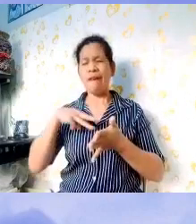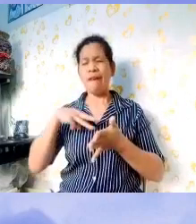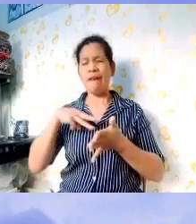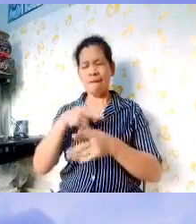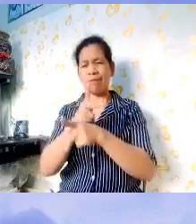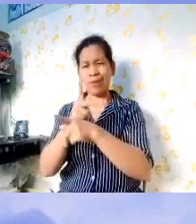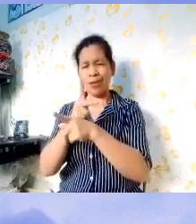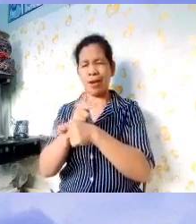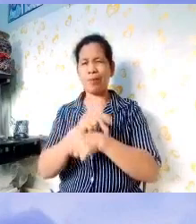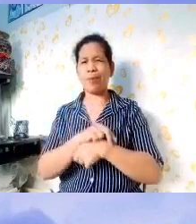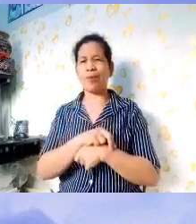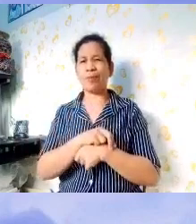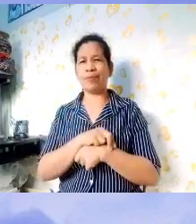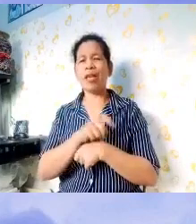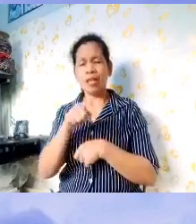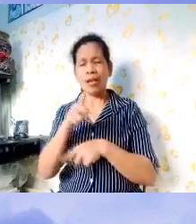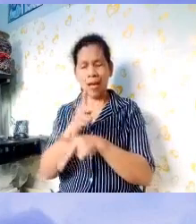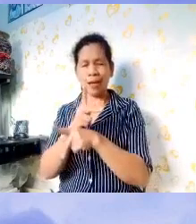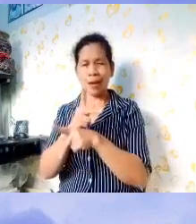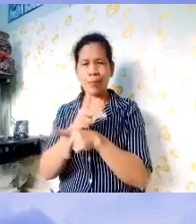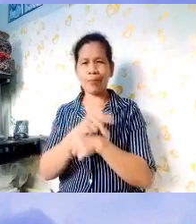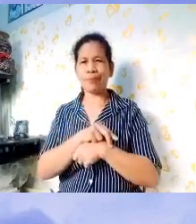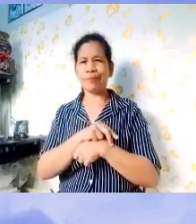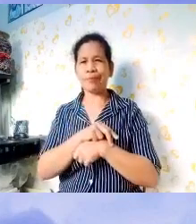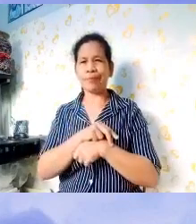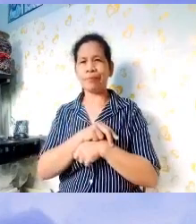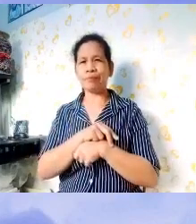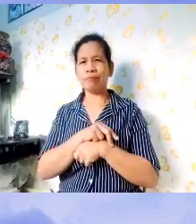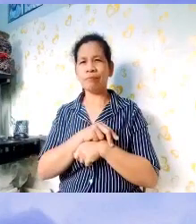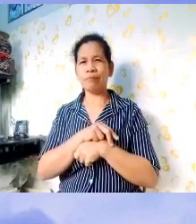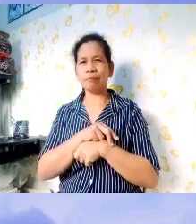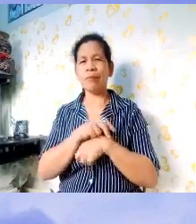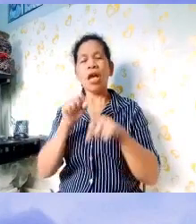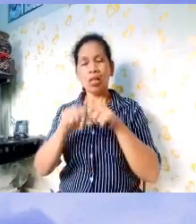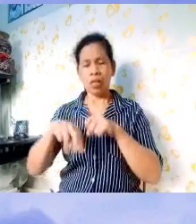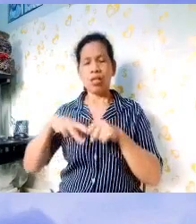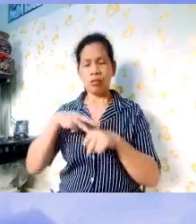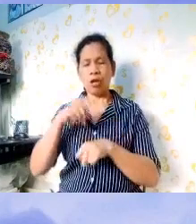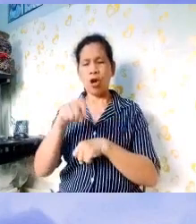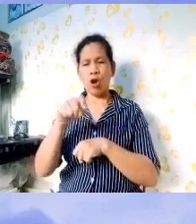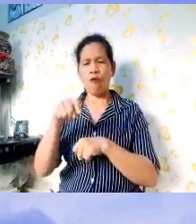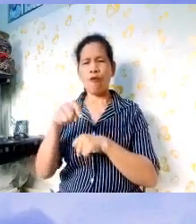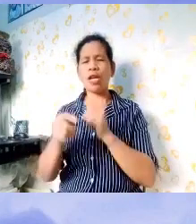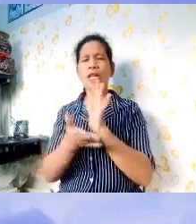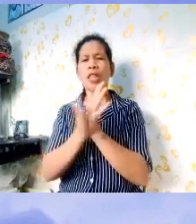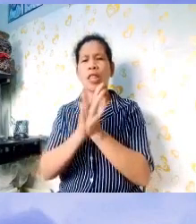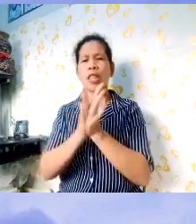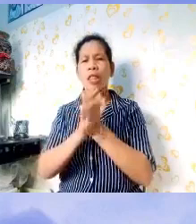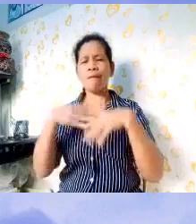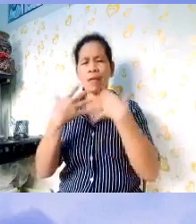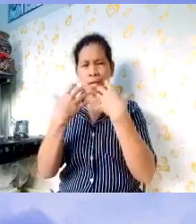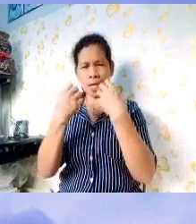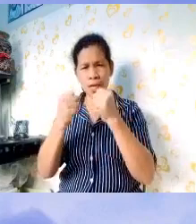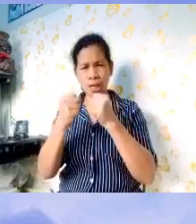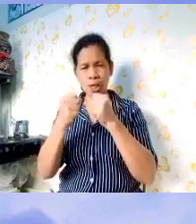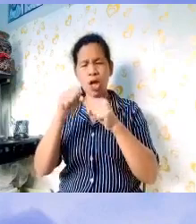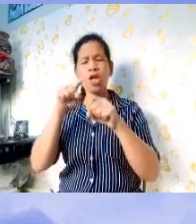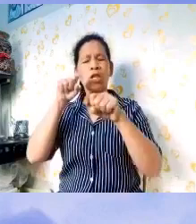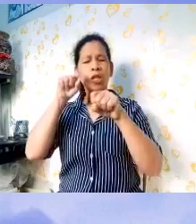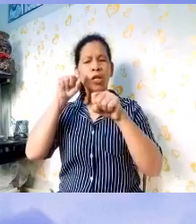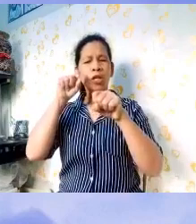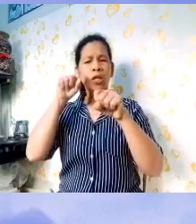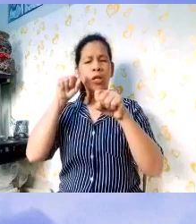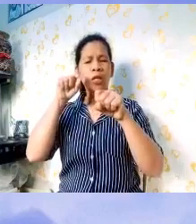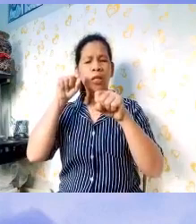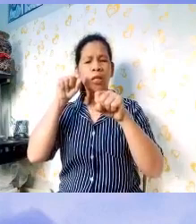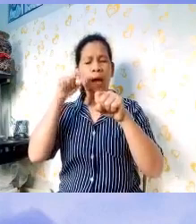no? Kung hindi po natin palalakasin yung tinanggap nating pagpapasya para sa spiritual